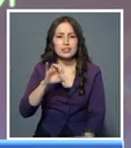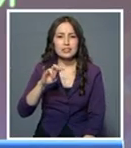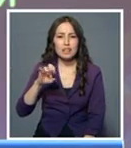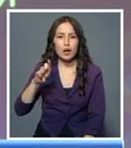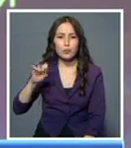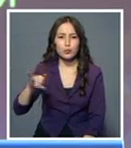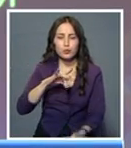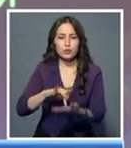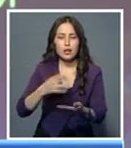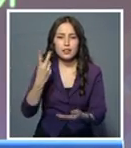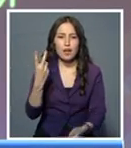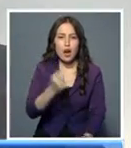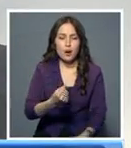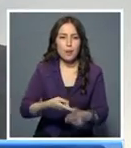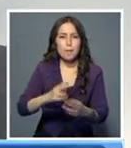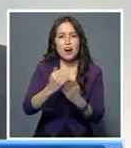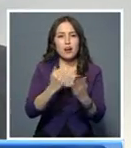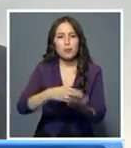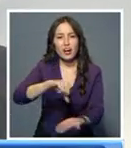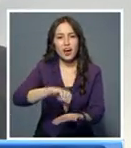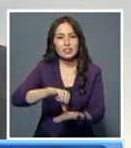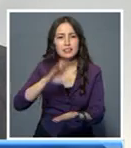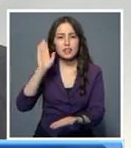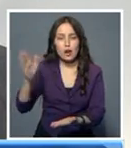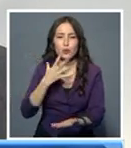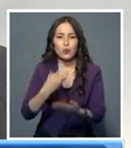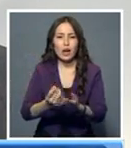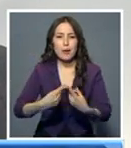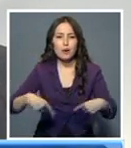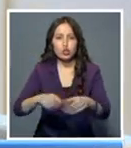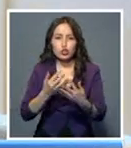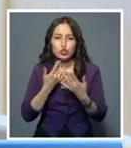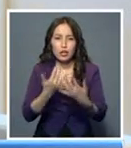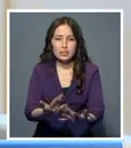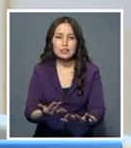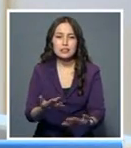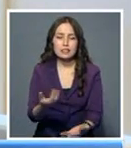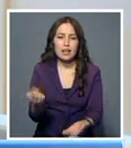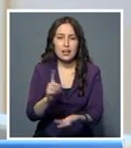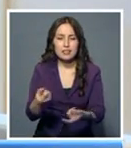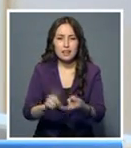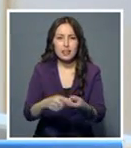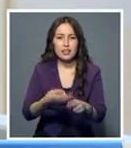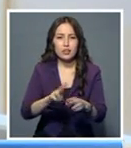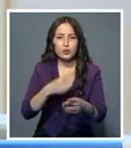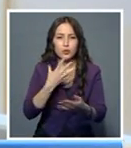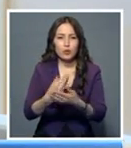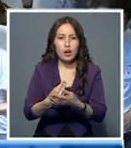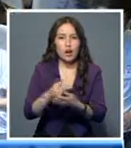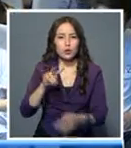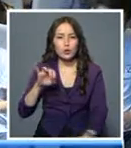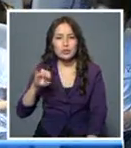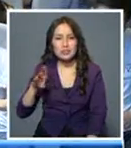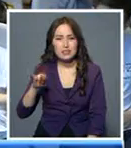апталық бағдарламаға қатысты. Стартап авторлары ірі корпорациялардың сұранысына сәйкес телекоммуникация, логистика, қаржы және денсаулық сақтауға